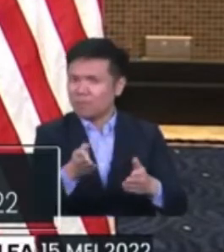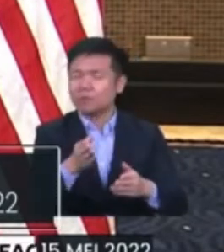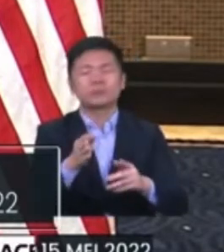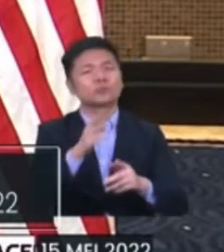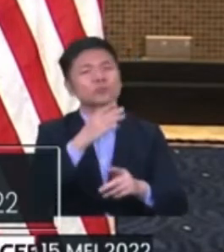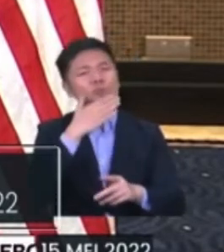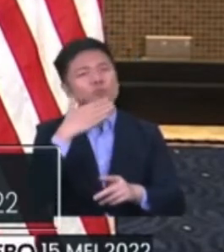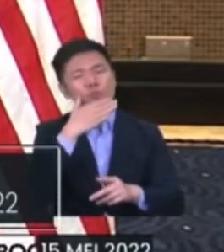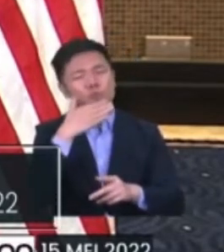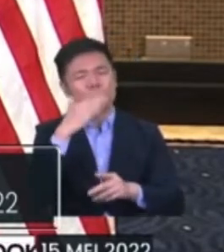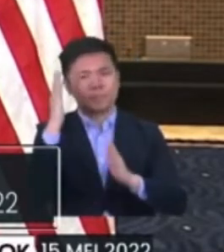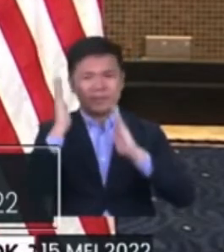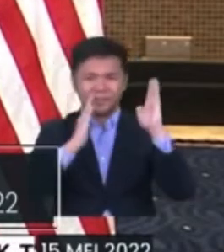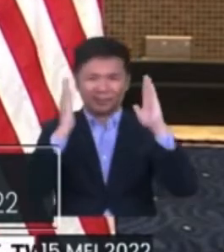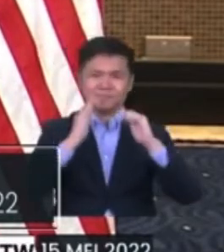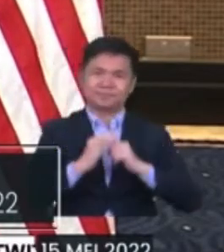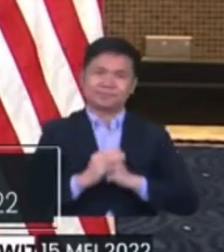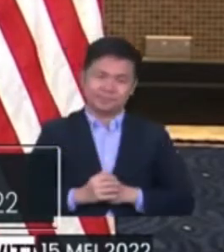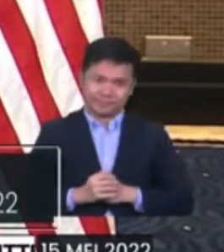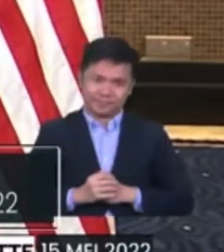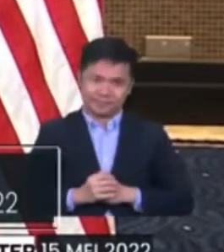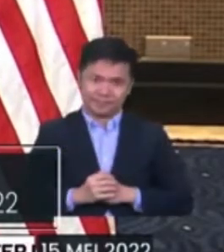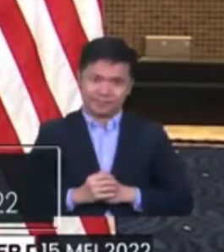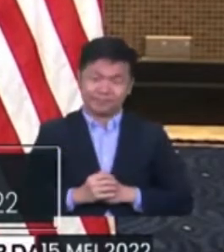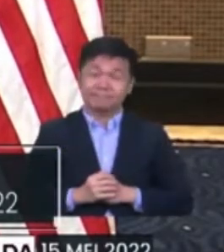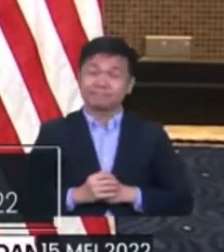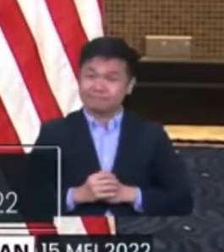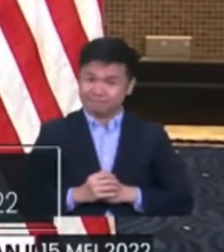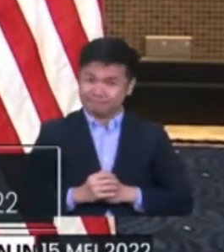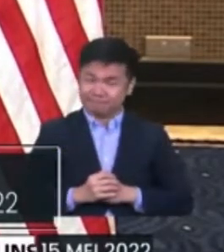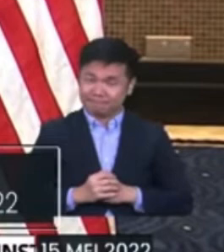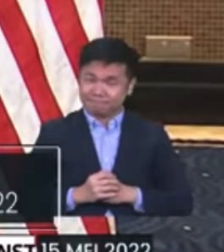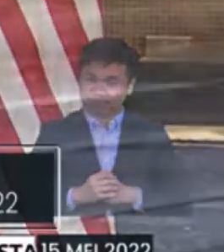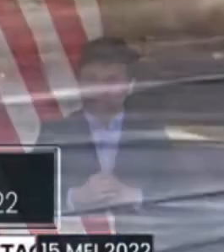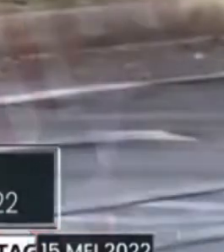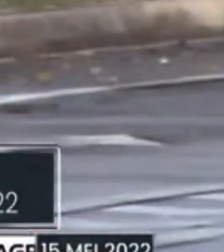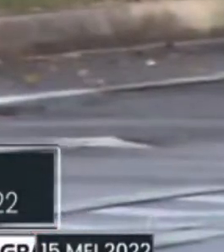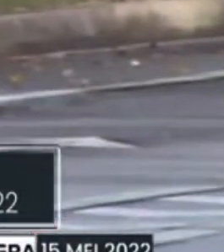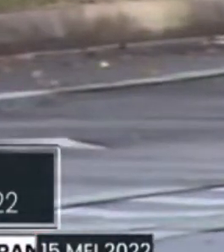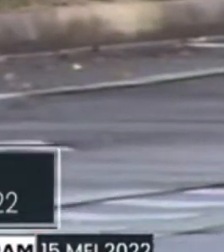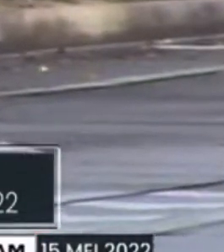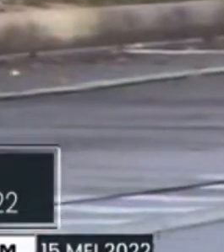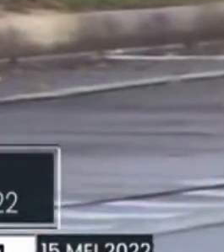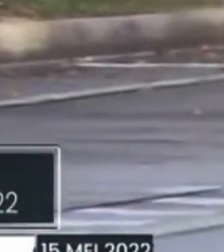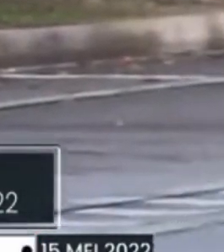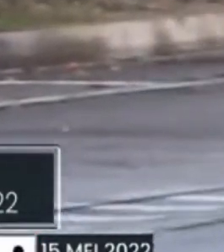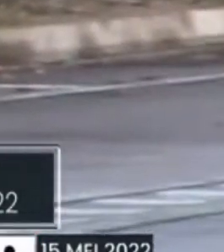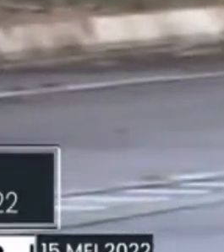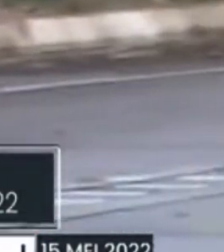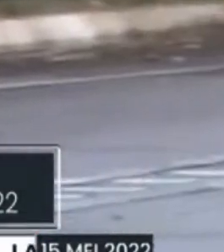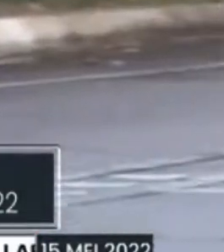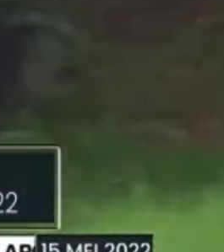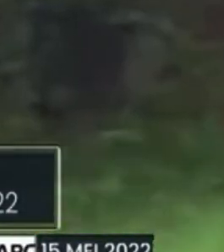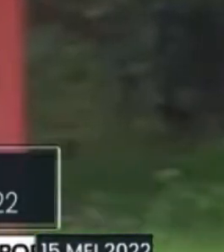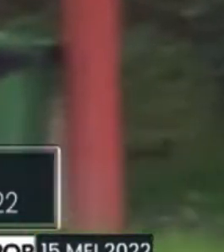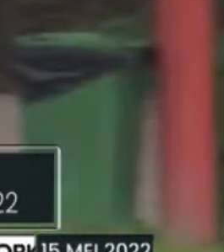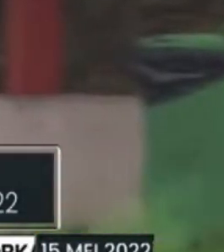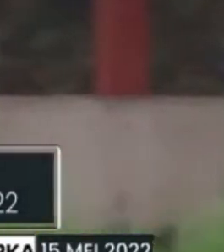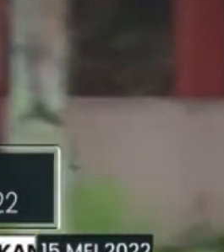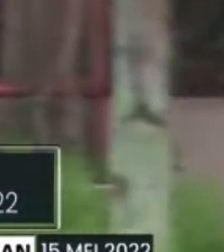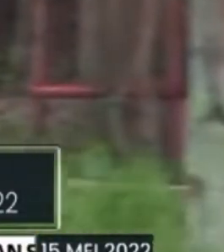negara bagi menjahitkan perkara itu semua pihak di seru bersama-sama membentuk lens membangun Andy Carroll